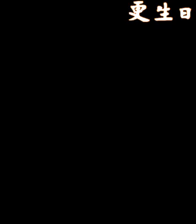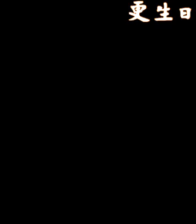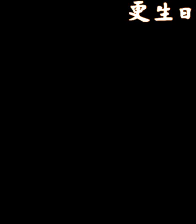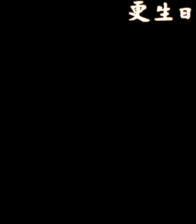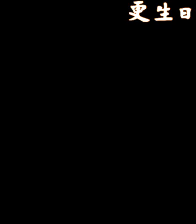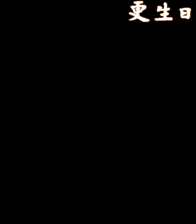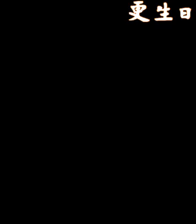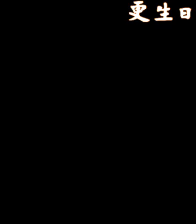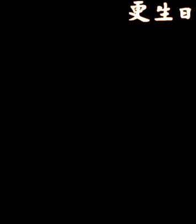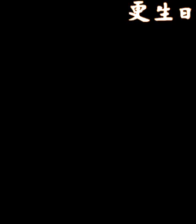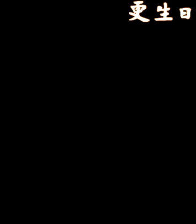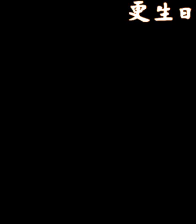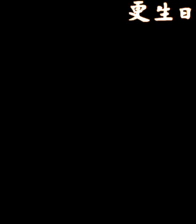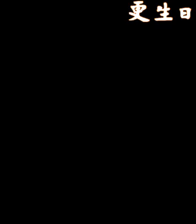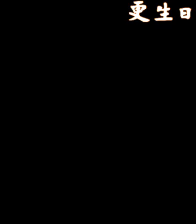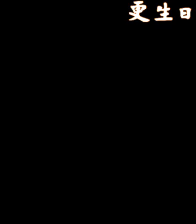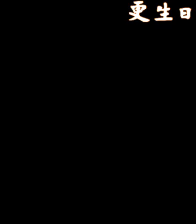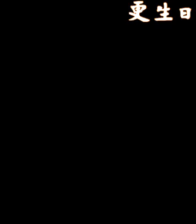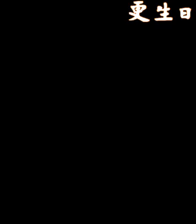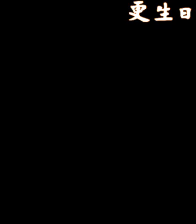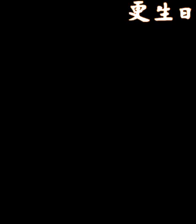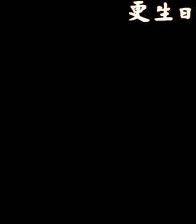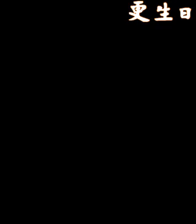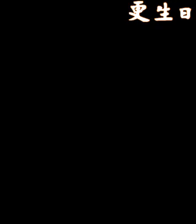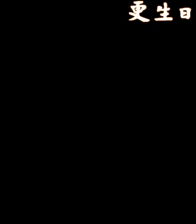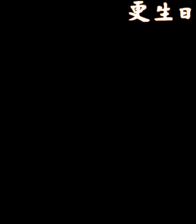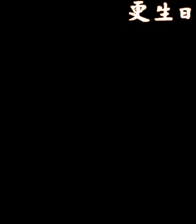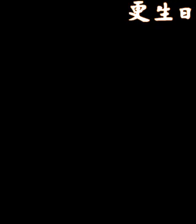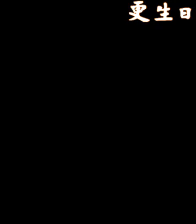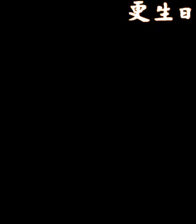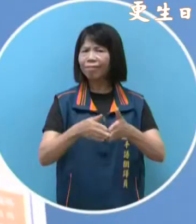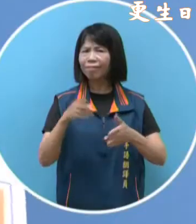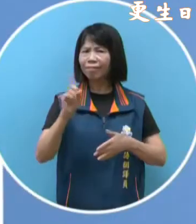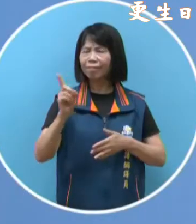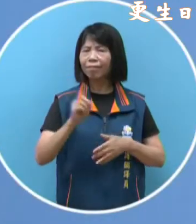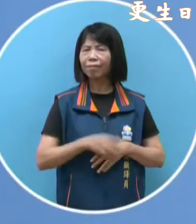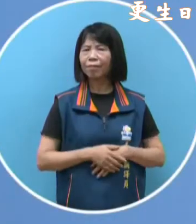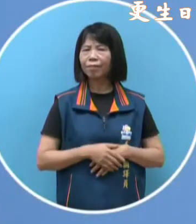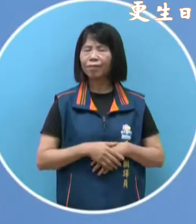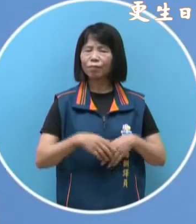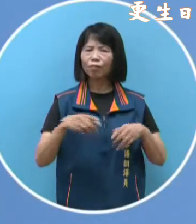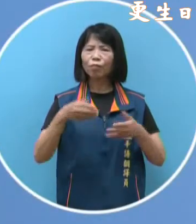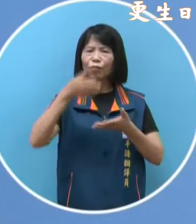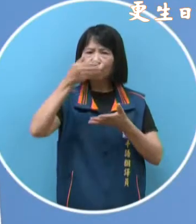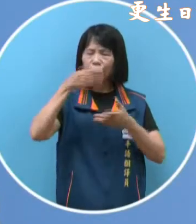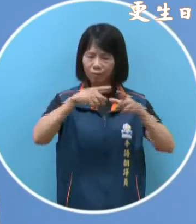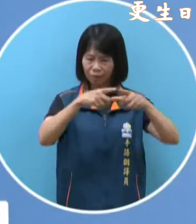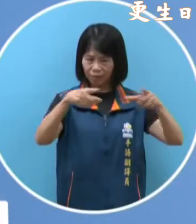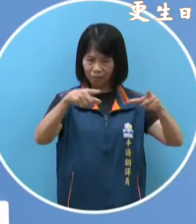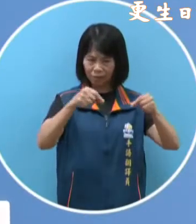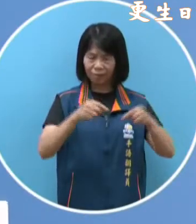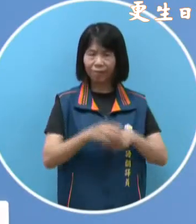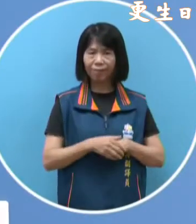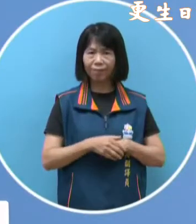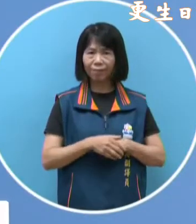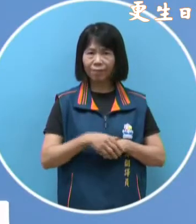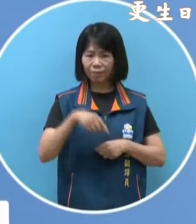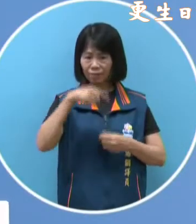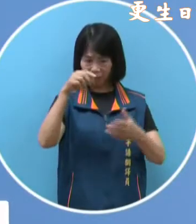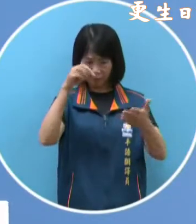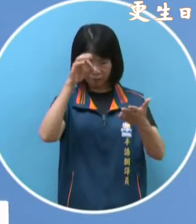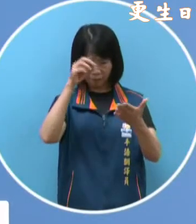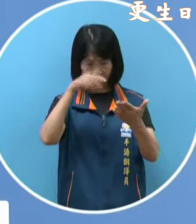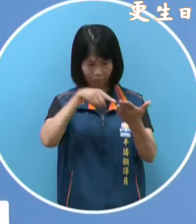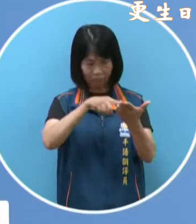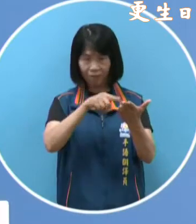哈。那再来呢，我们就要介绍今天的重点哈，就是这个餐券哈，餐券。那各位可以看到